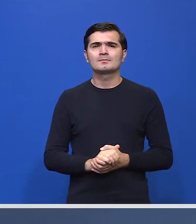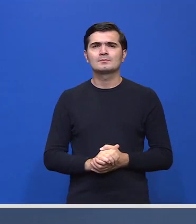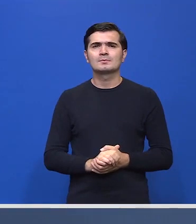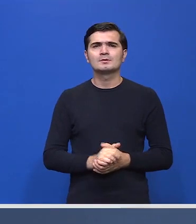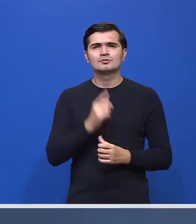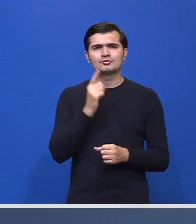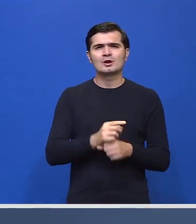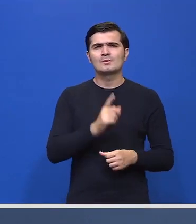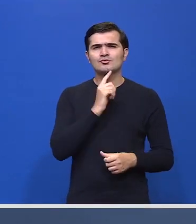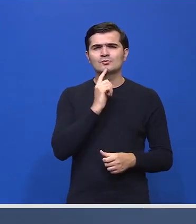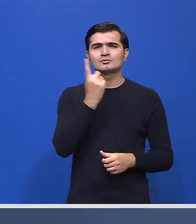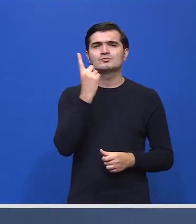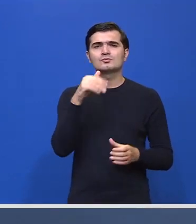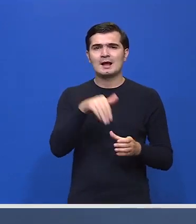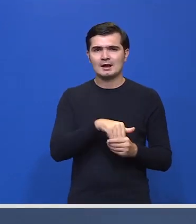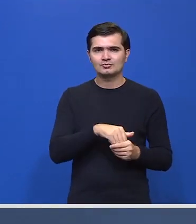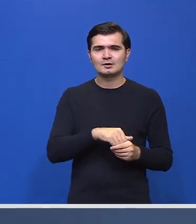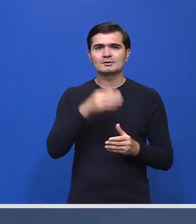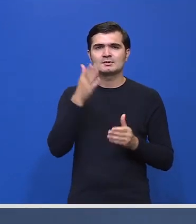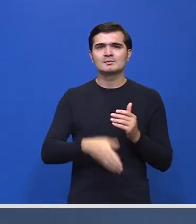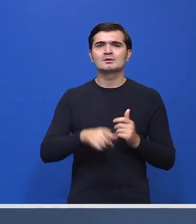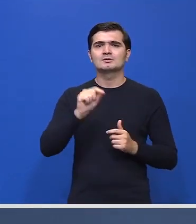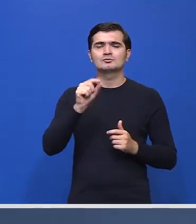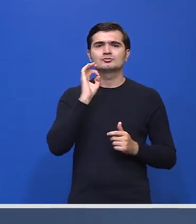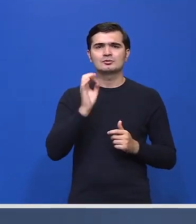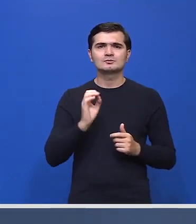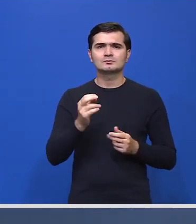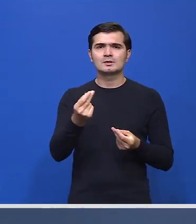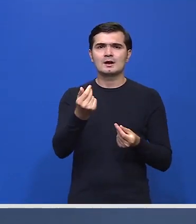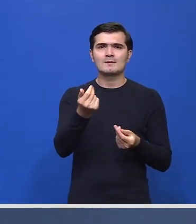a minimului unui angajat, limitarea 20% a veniturilor din